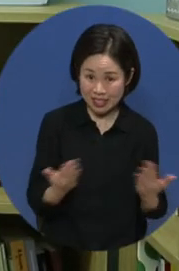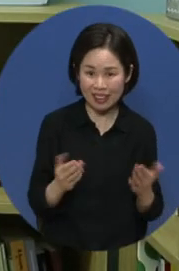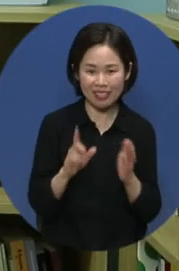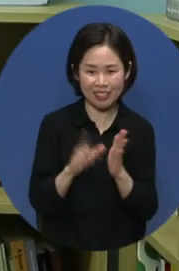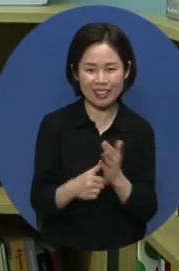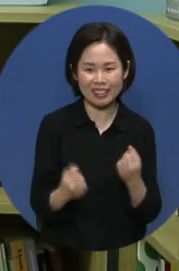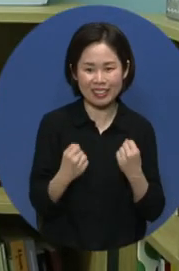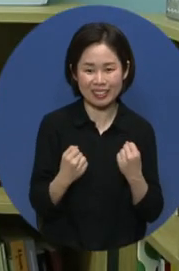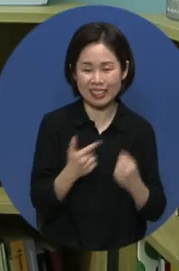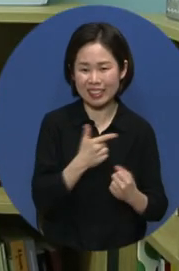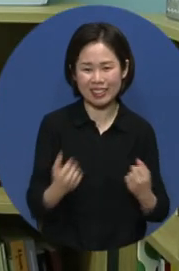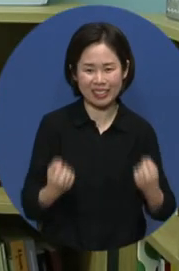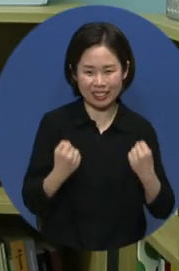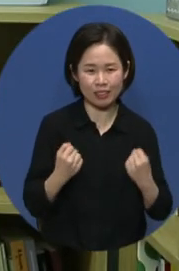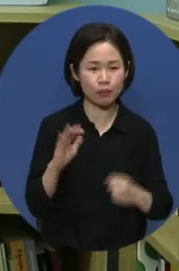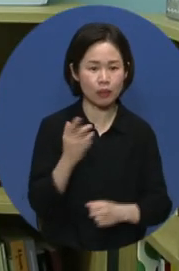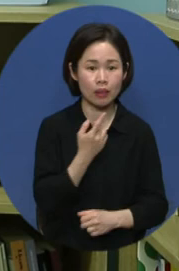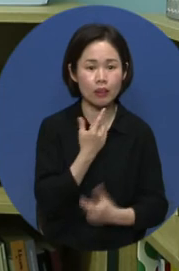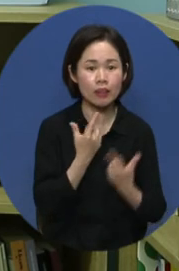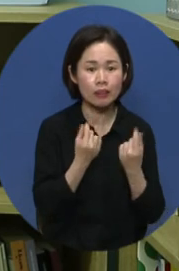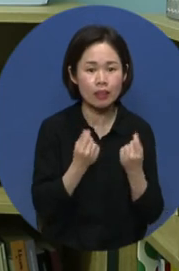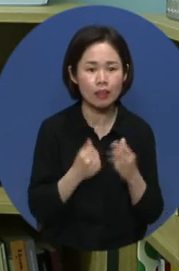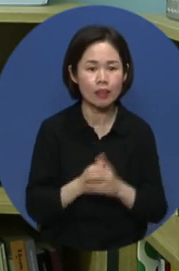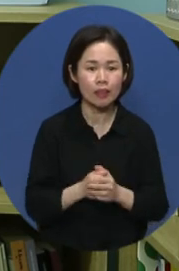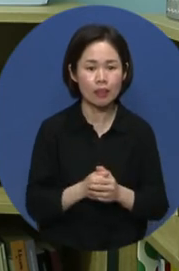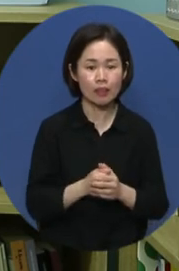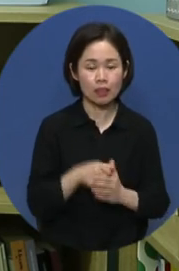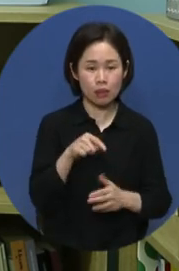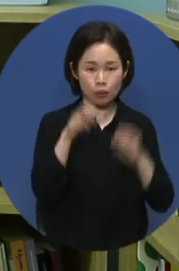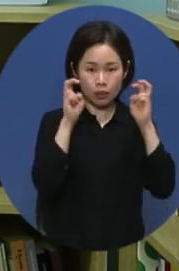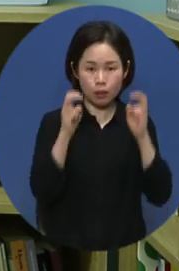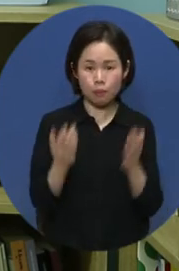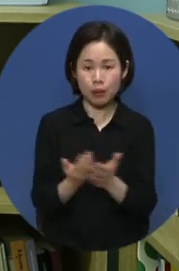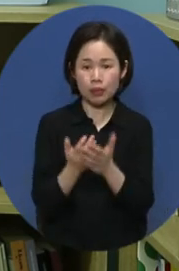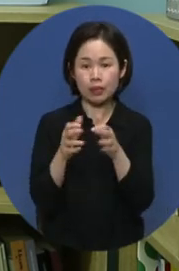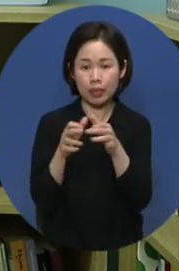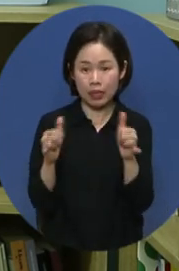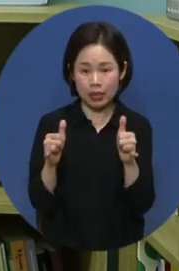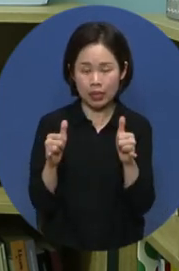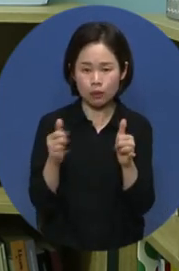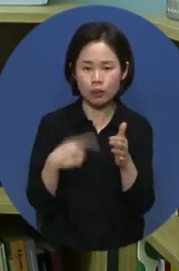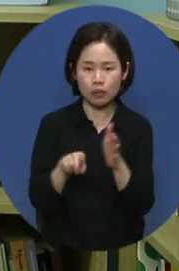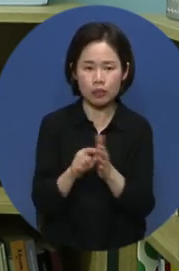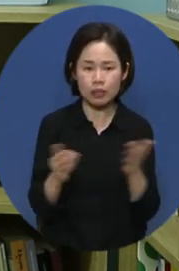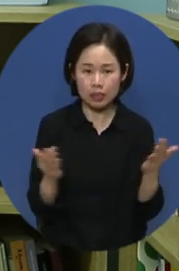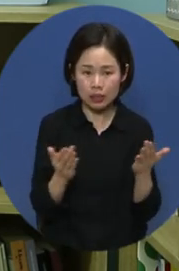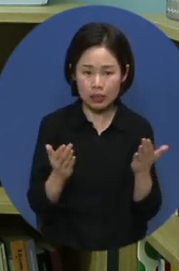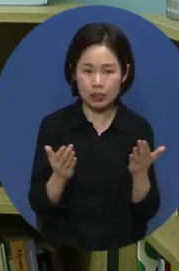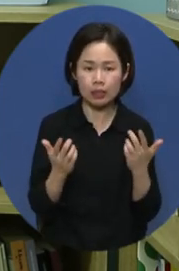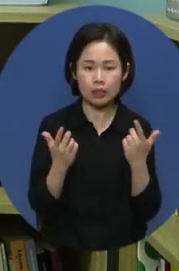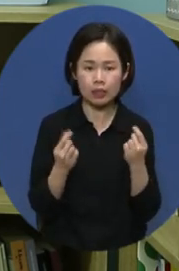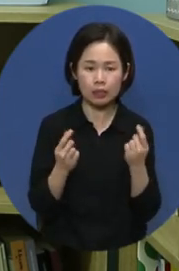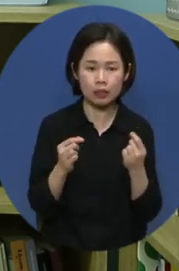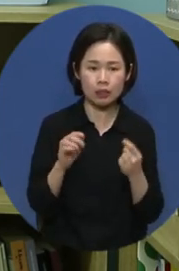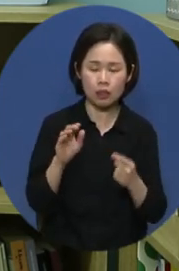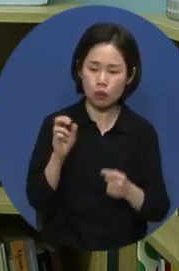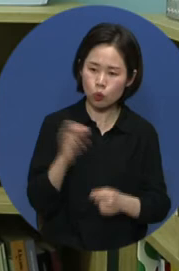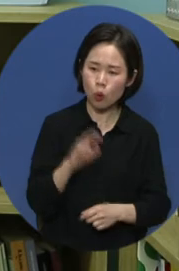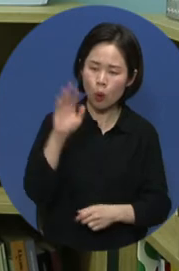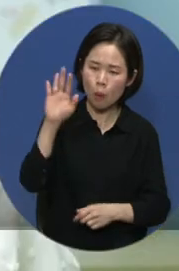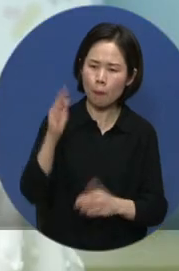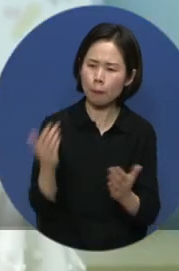소소한 소통에서 그 발달장애인분들을 위해서 노력하는 것처럼 그 발달장애인을 위해 어떤 문제들이 또 개선되어야 한다고